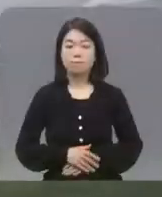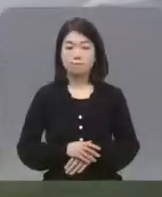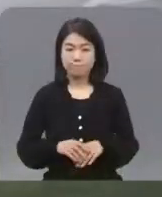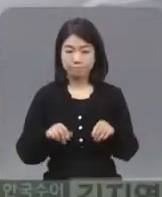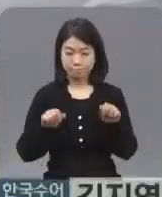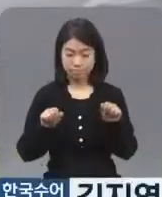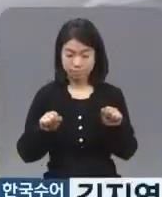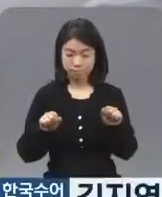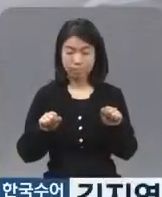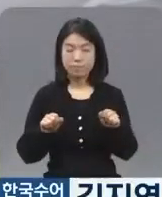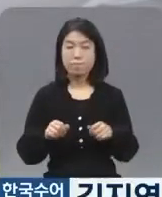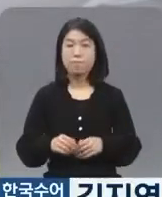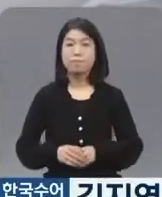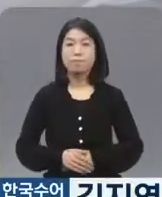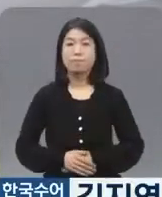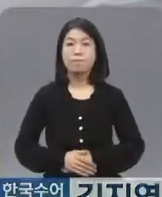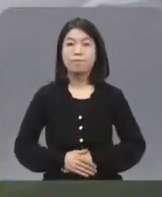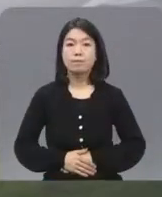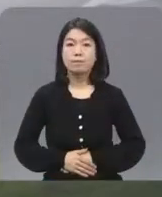여러분 안녕하십니까?